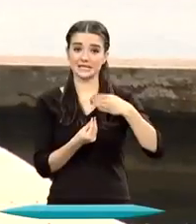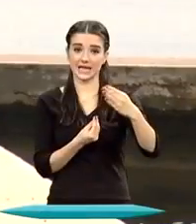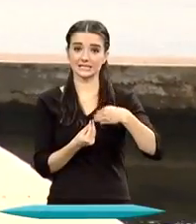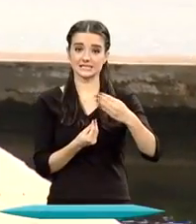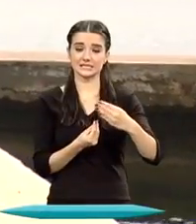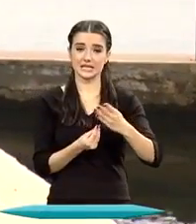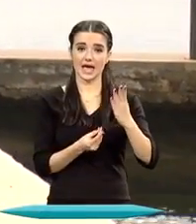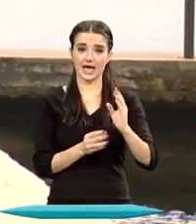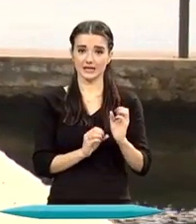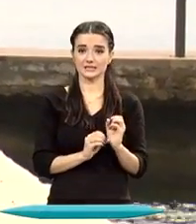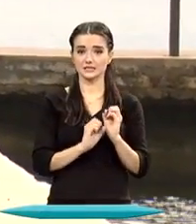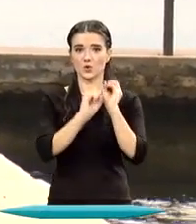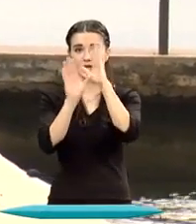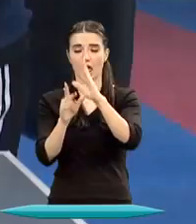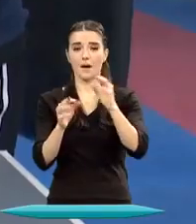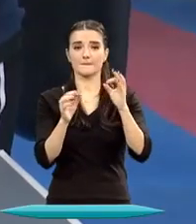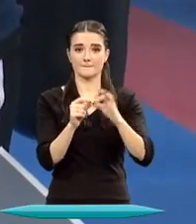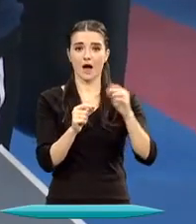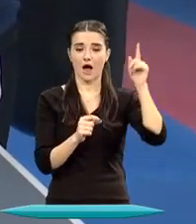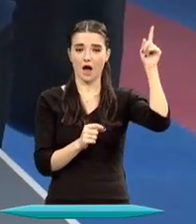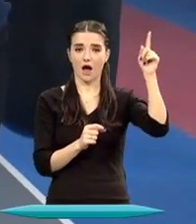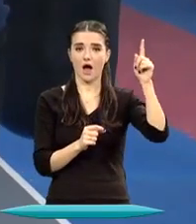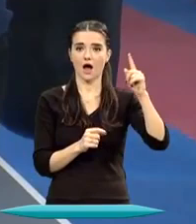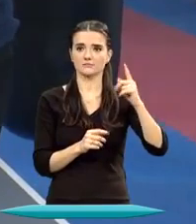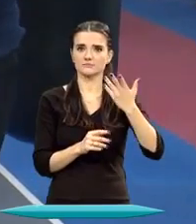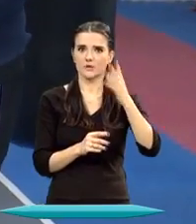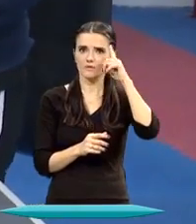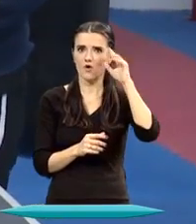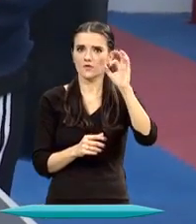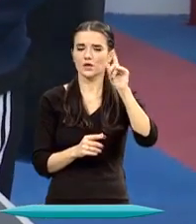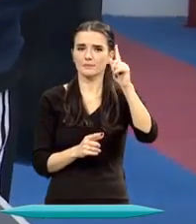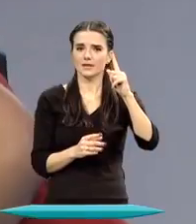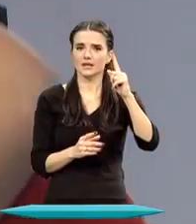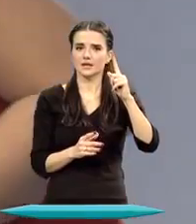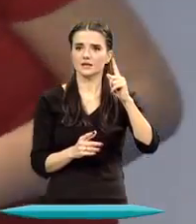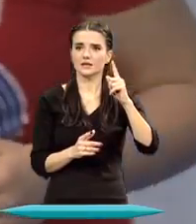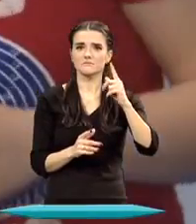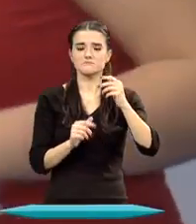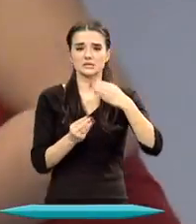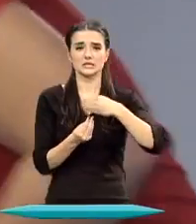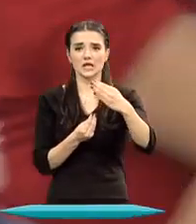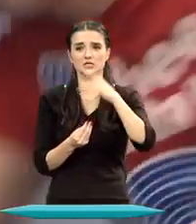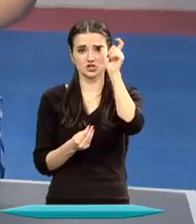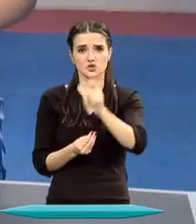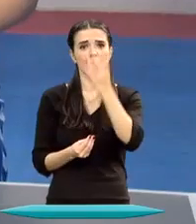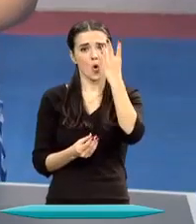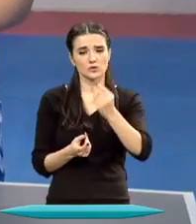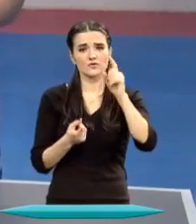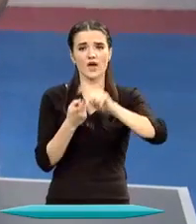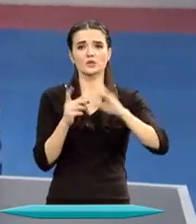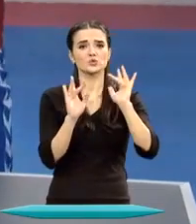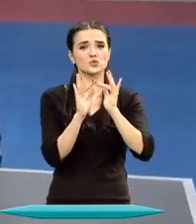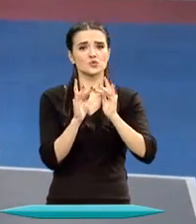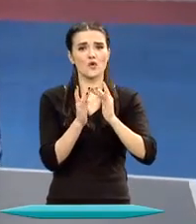Masa tenisine yönlendirilen Baha, geçen süre içinde profesyonel bir masa tenisçisi olacak duruma gelir ve